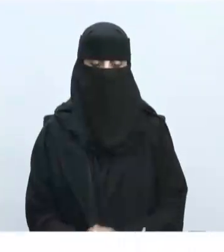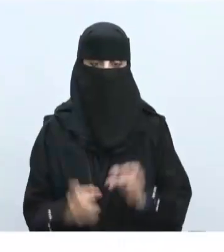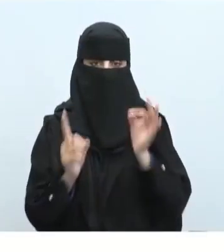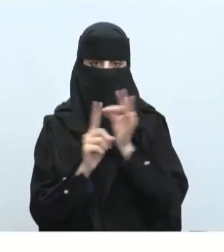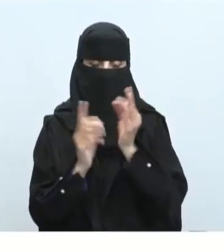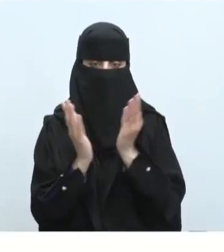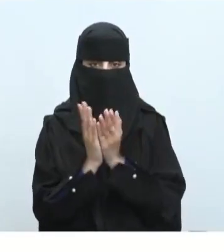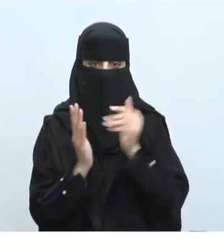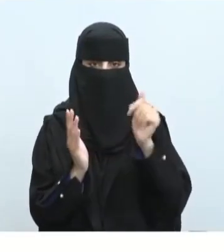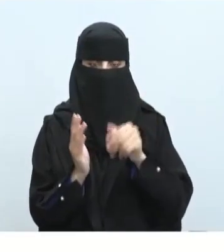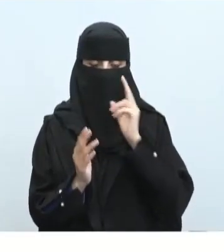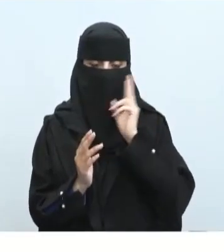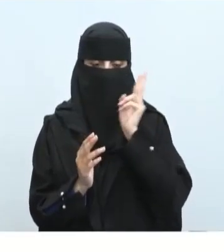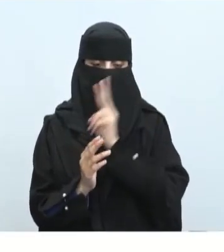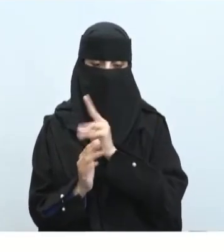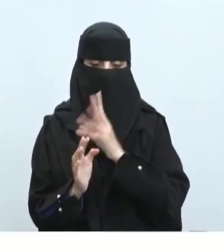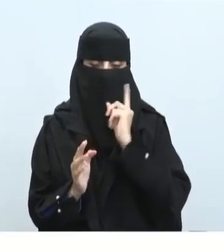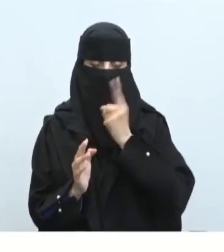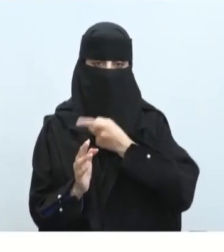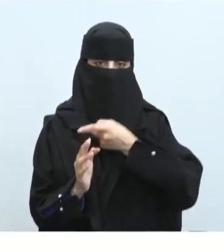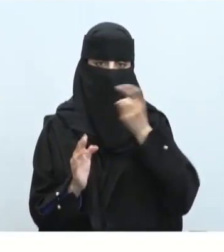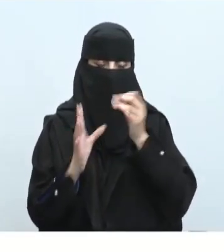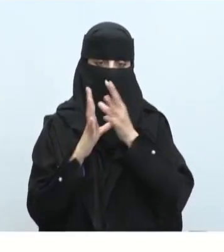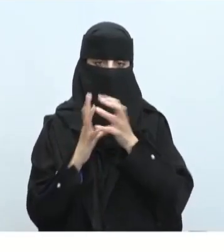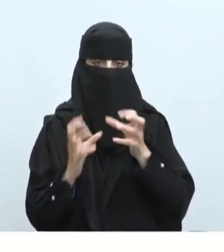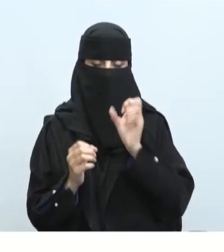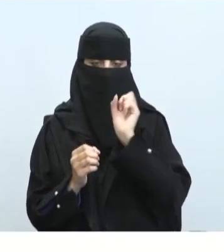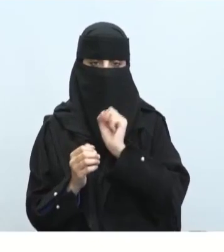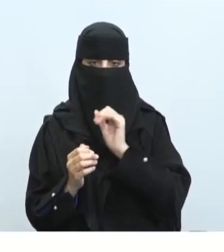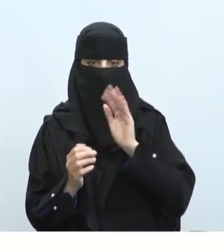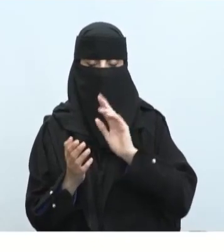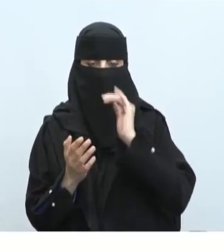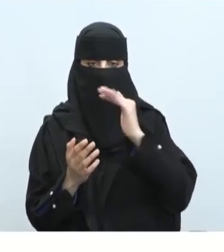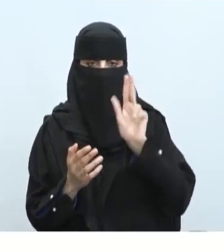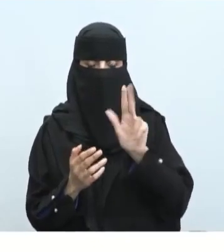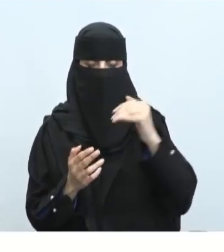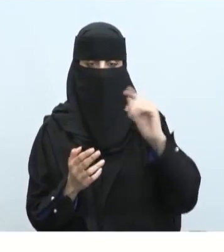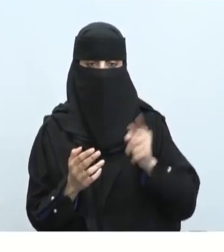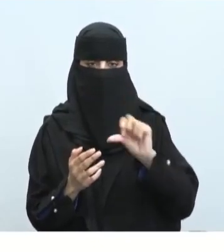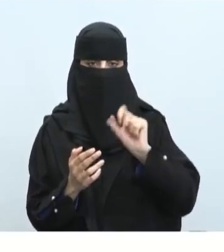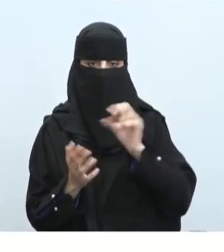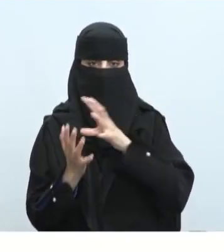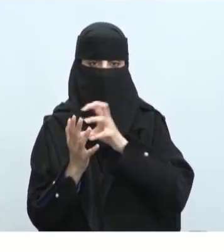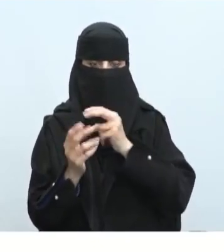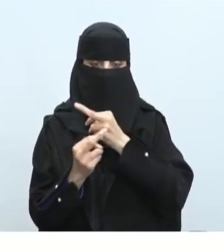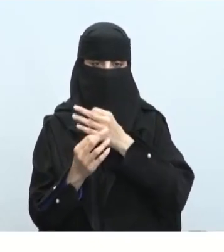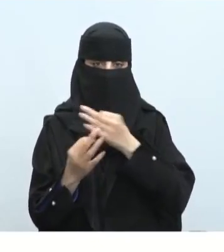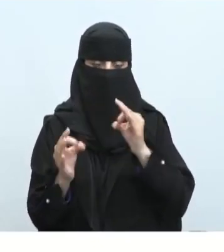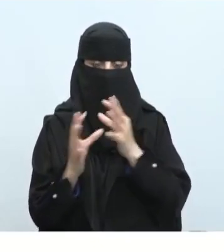يهدف هذا الدرس الى التعرف على الحروف الناسخه ومعانيها